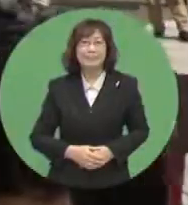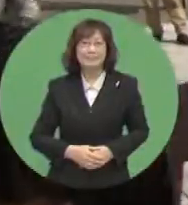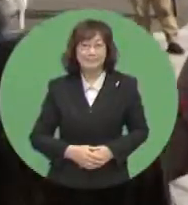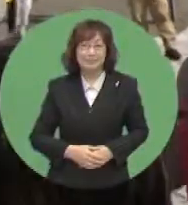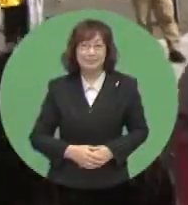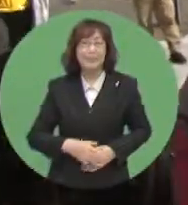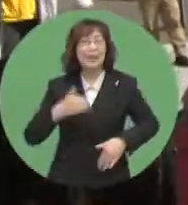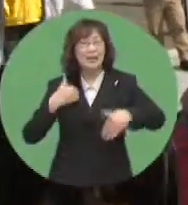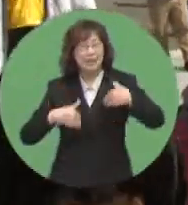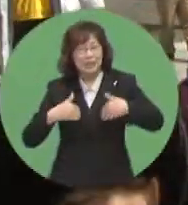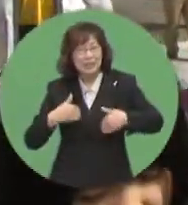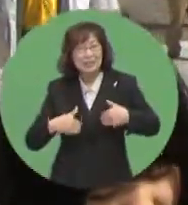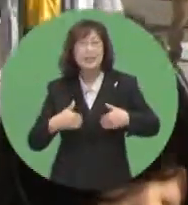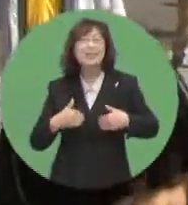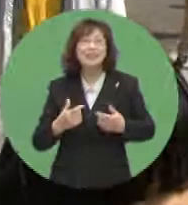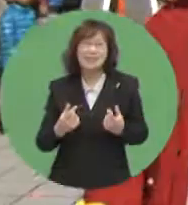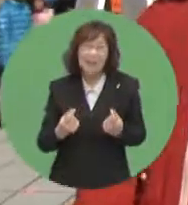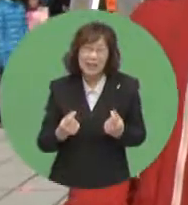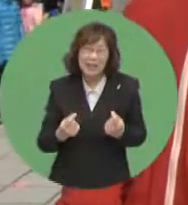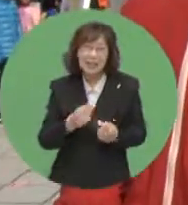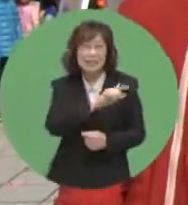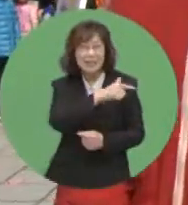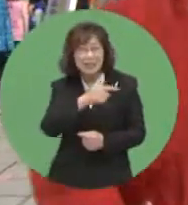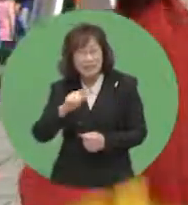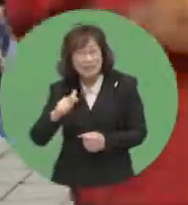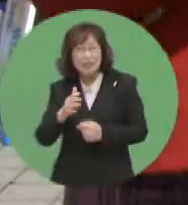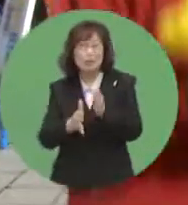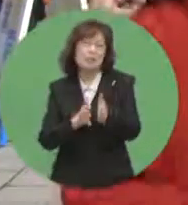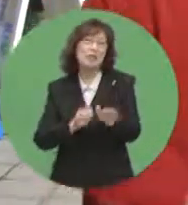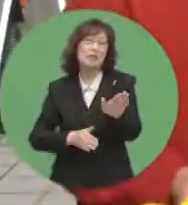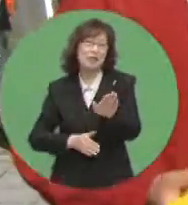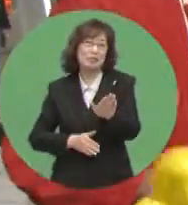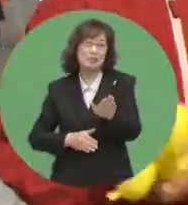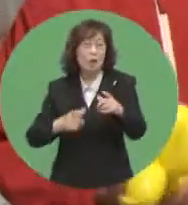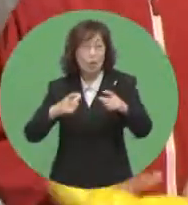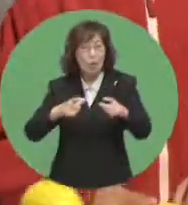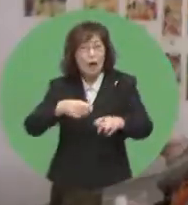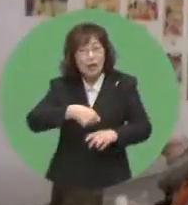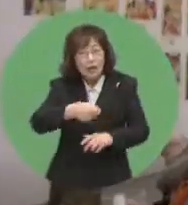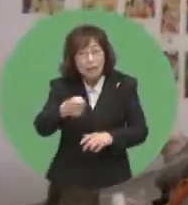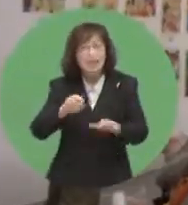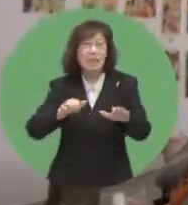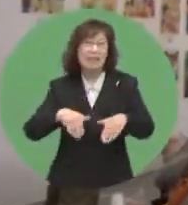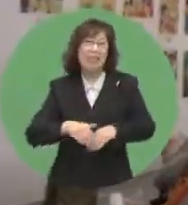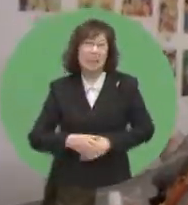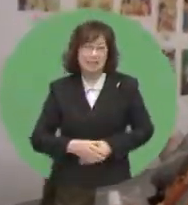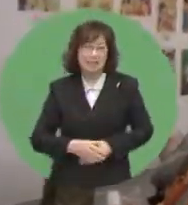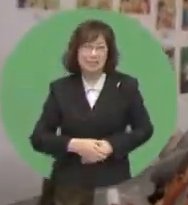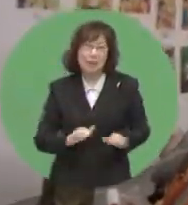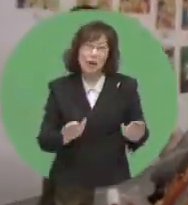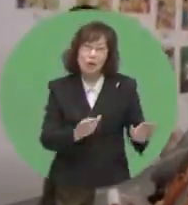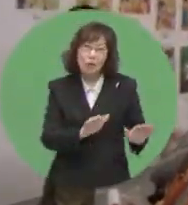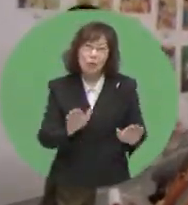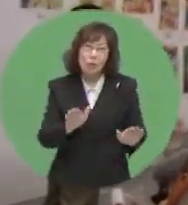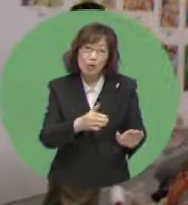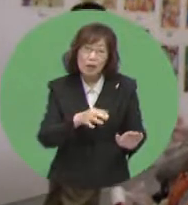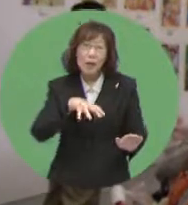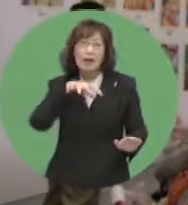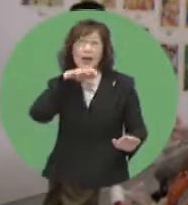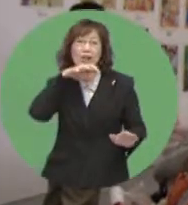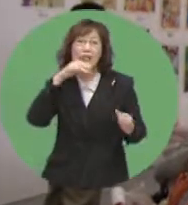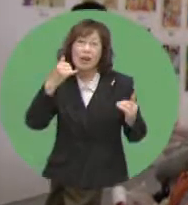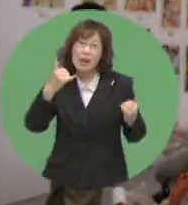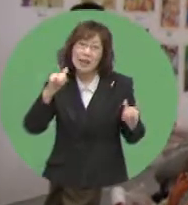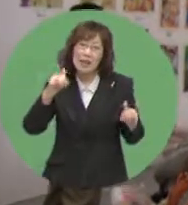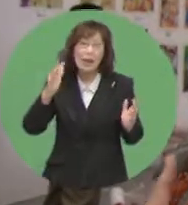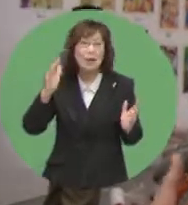楽しいですね。なんかいろいろあって 何をやった、 子どもさんから高齢者の皆さん方まで